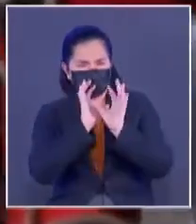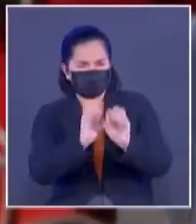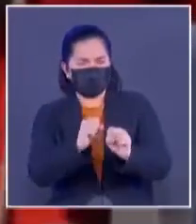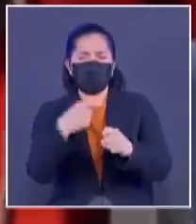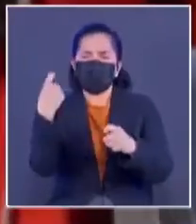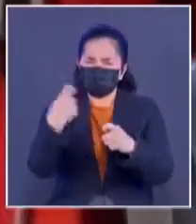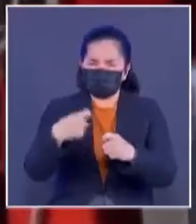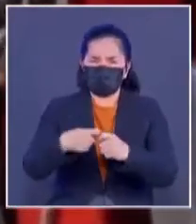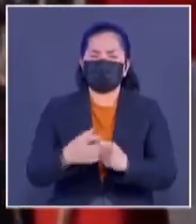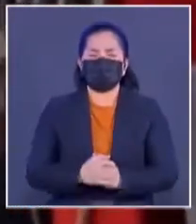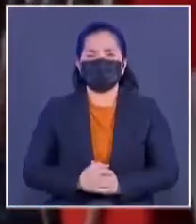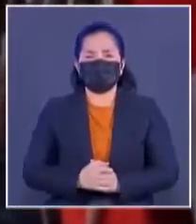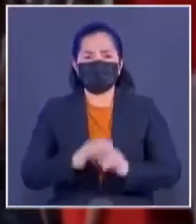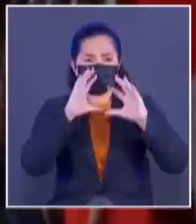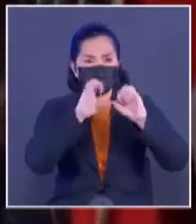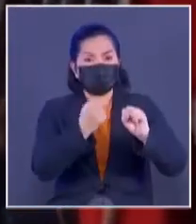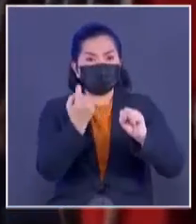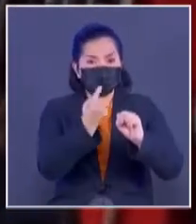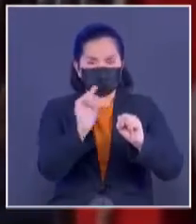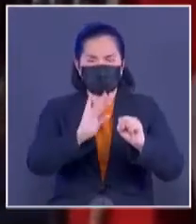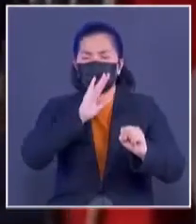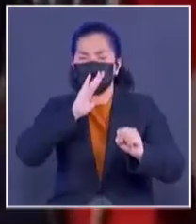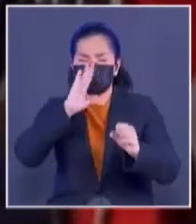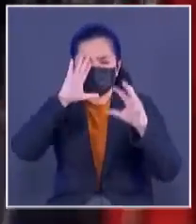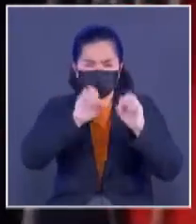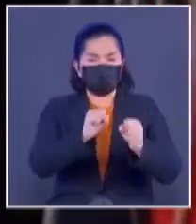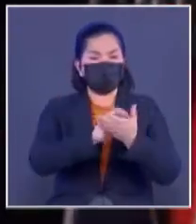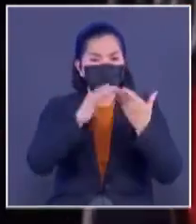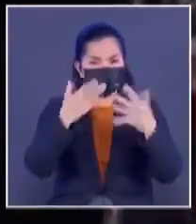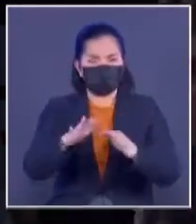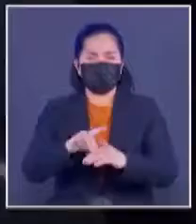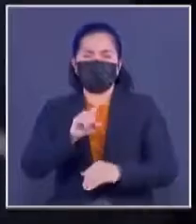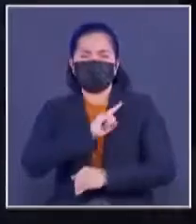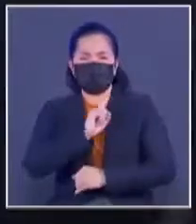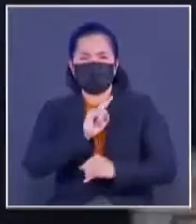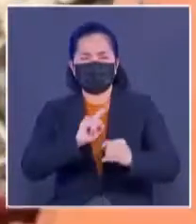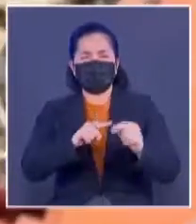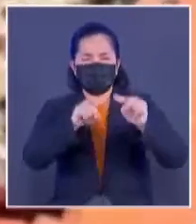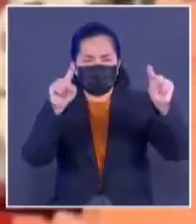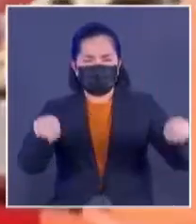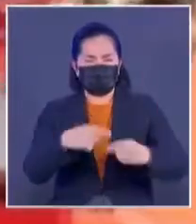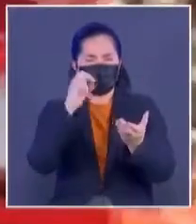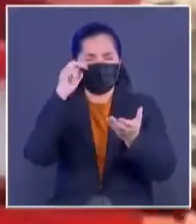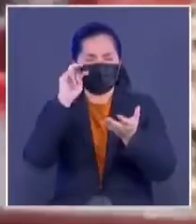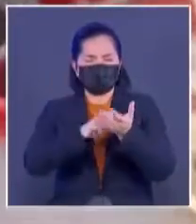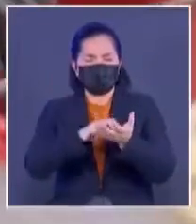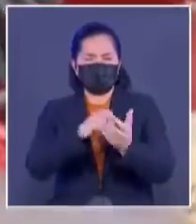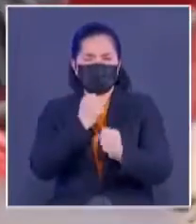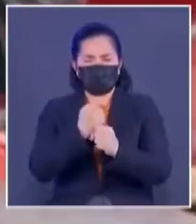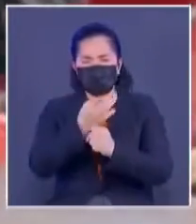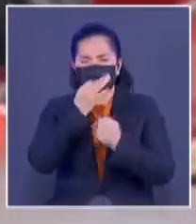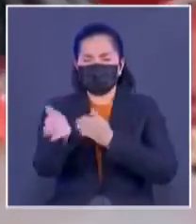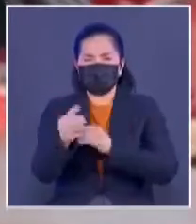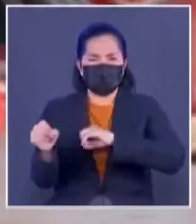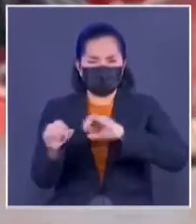ายแล้วไม่ใช่แค่ถูกจับกุมเท่านั้นถ้าหากว่าถูกจับกุมไปแล้วเนี่ยอาจจะถูกยึดใบประมงพาณิชย์ด้วยแล้วจะทำให้ทำ